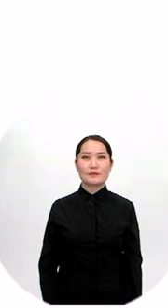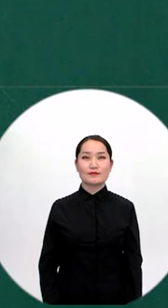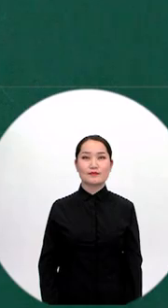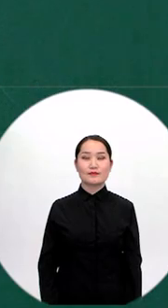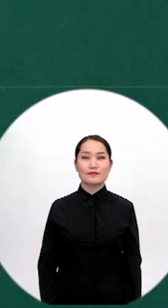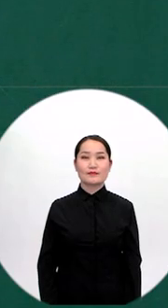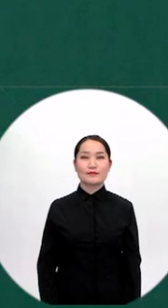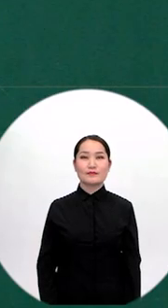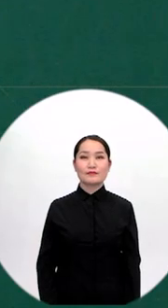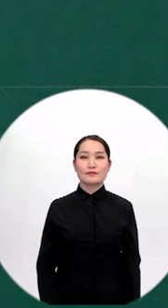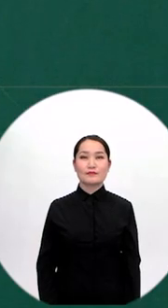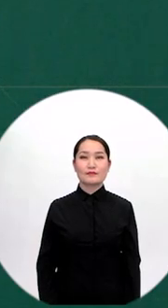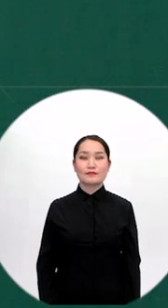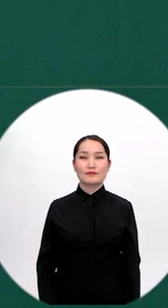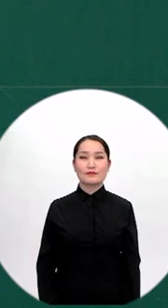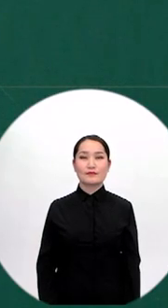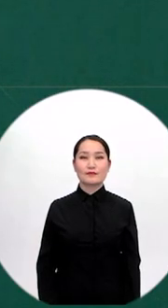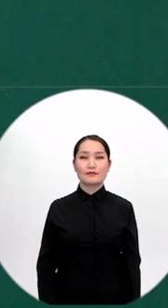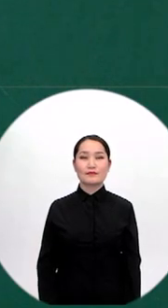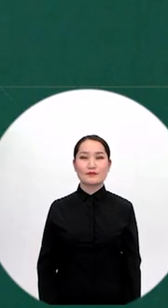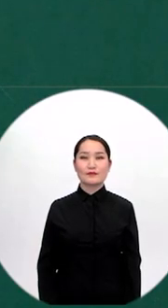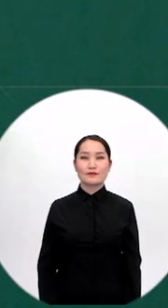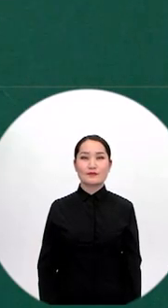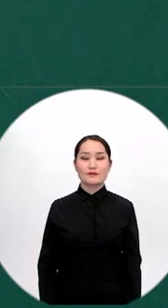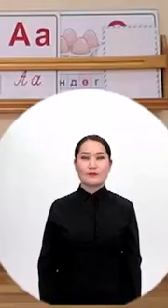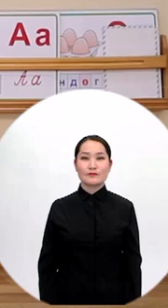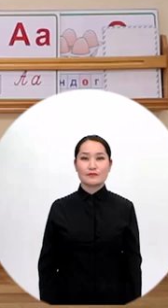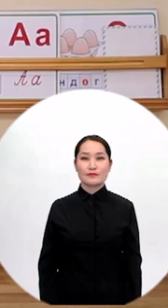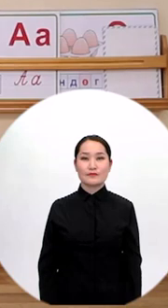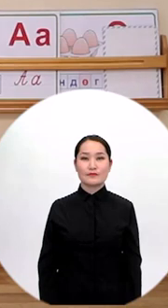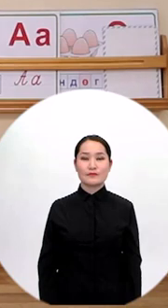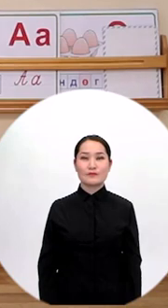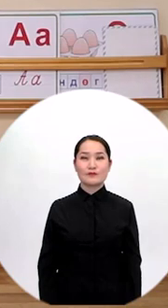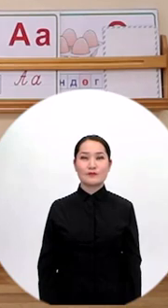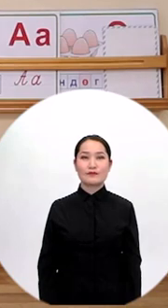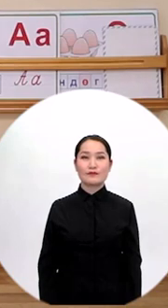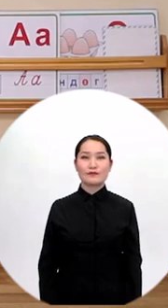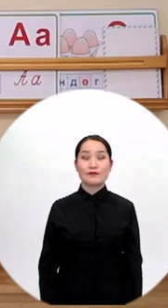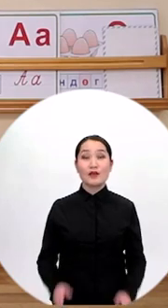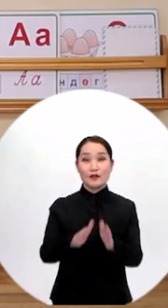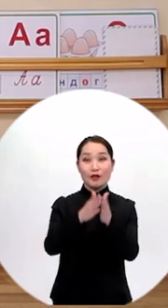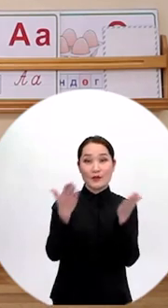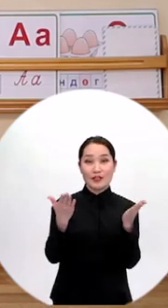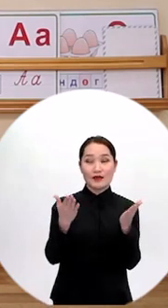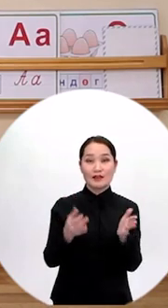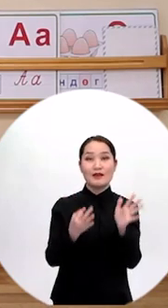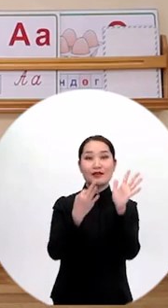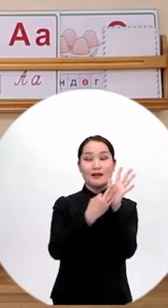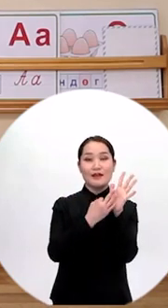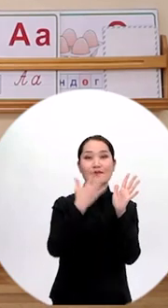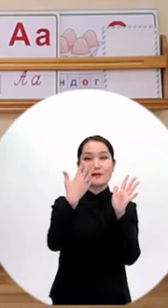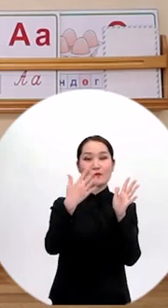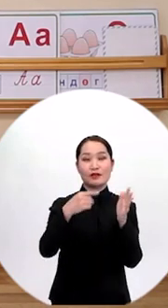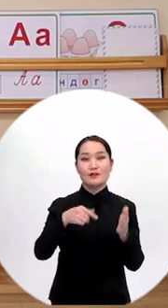болон өгүүлбэрт оруулж утгаа мэдэж тайлбарлаж болох нэ. За, хүүхдүүдээ сурагчгийнхээ 85 дугаар